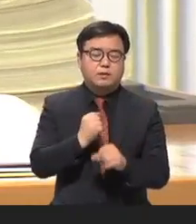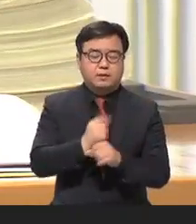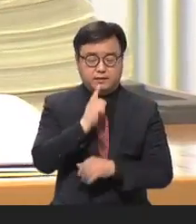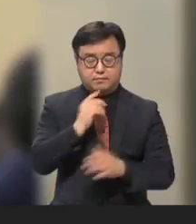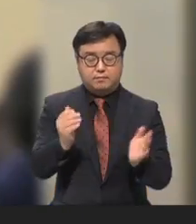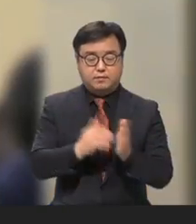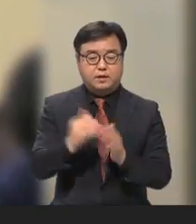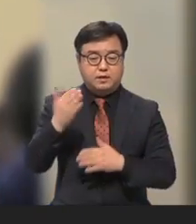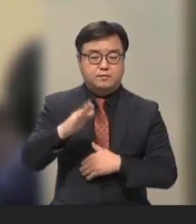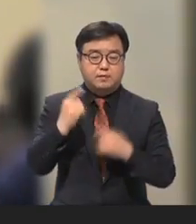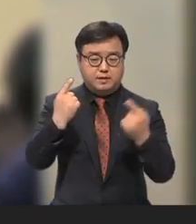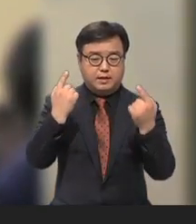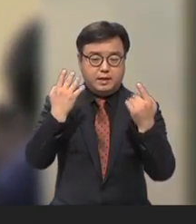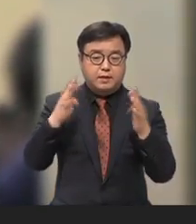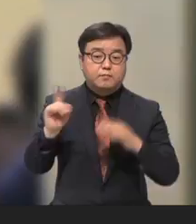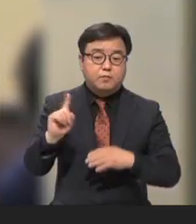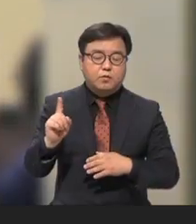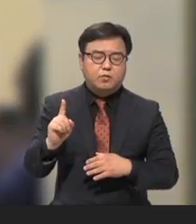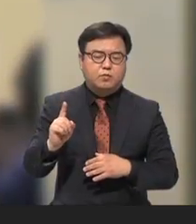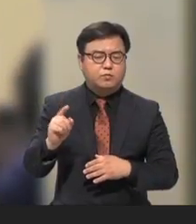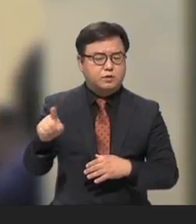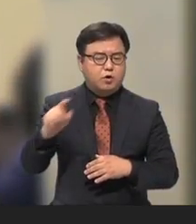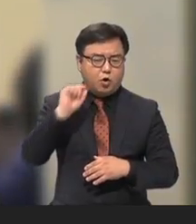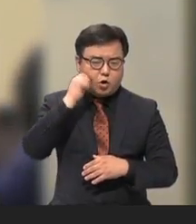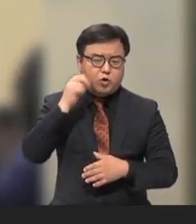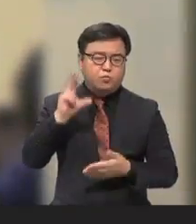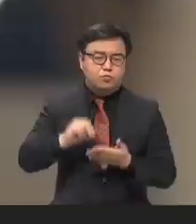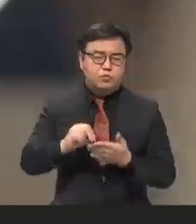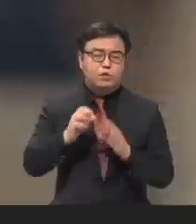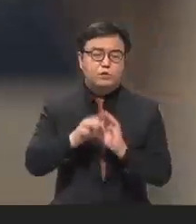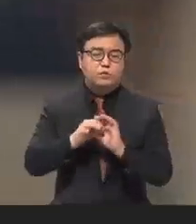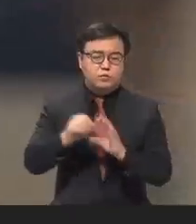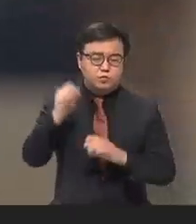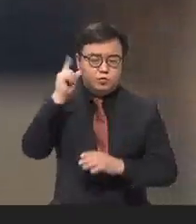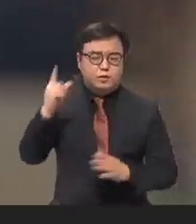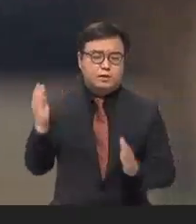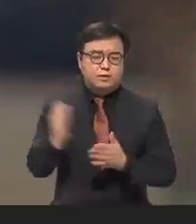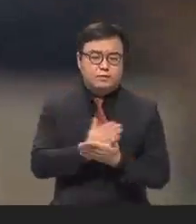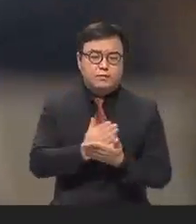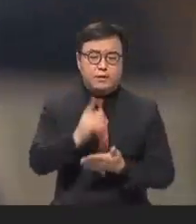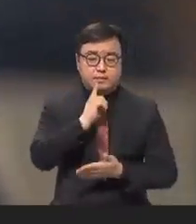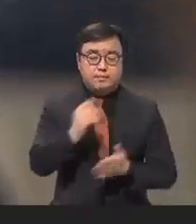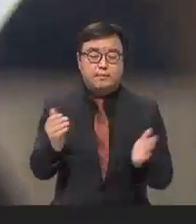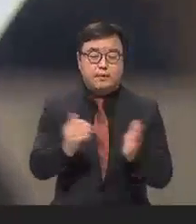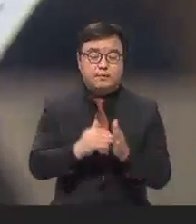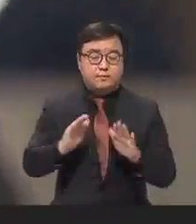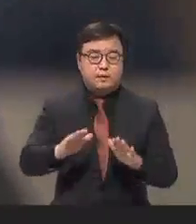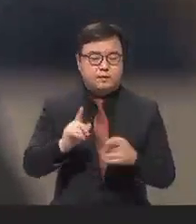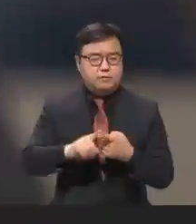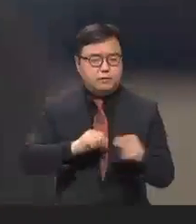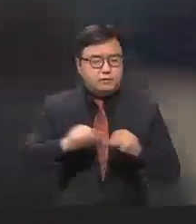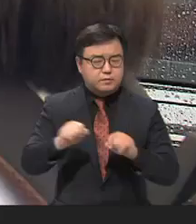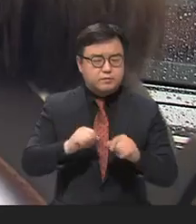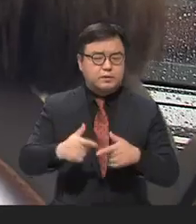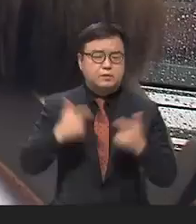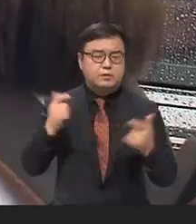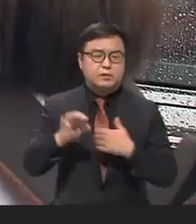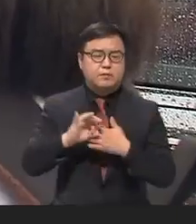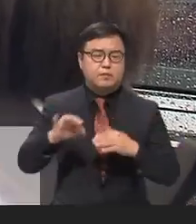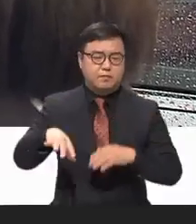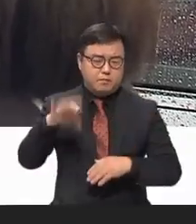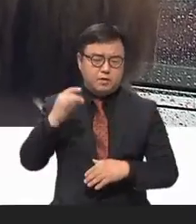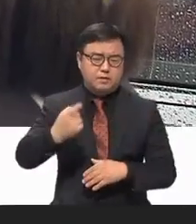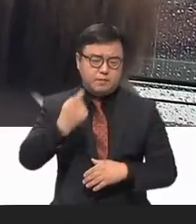우수한 학생을 판별할 수 있다고 주장하지만 이런 선행 출제 관행이 반복되면 사교육 수요가 늘 수밖에 없습니다. 좋은